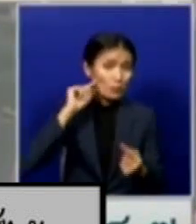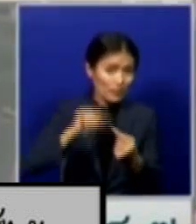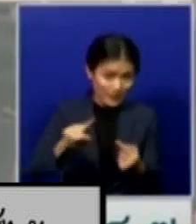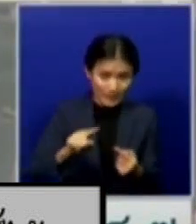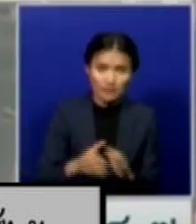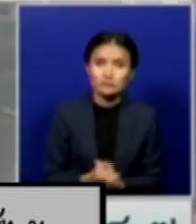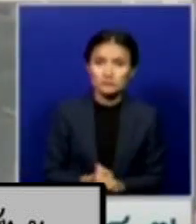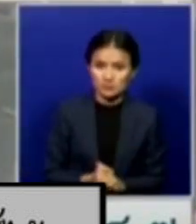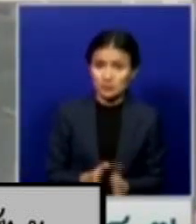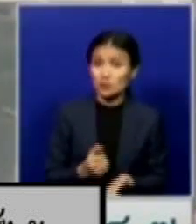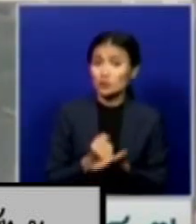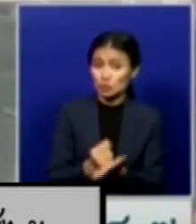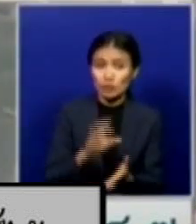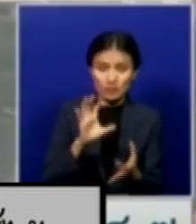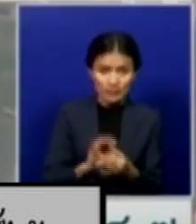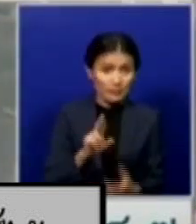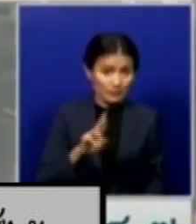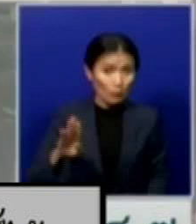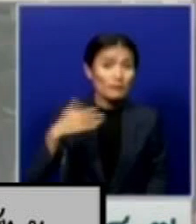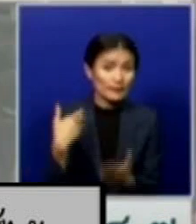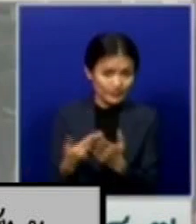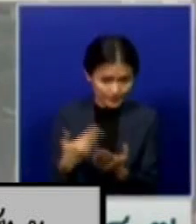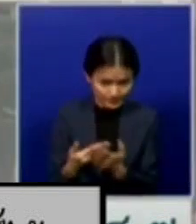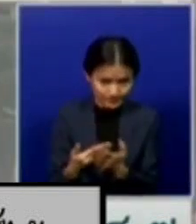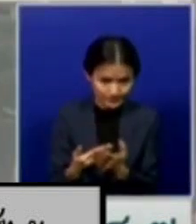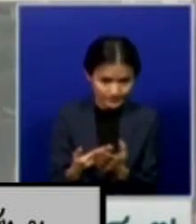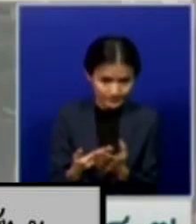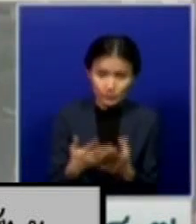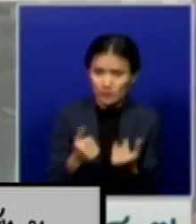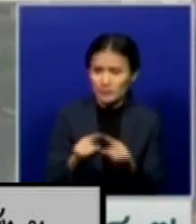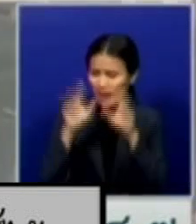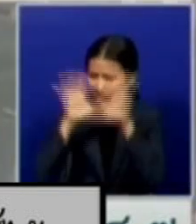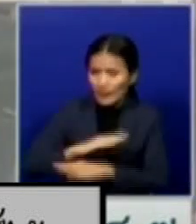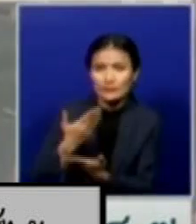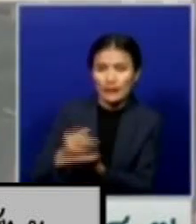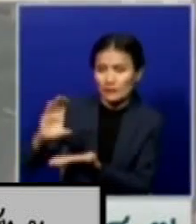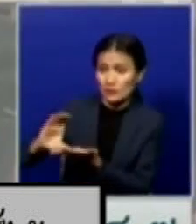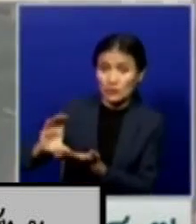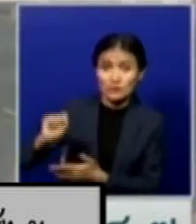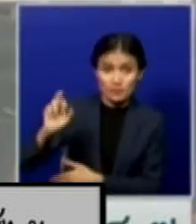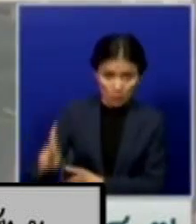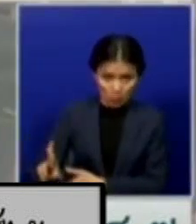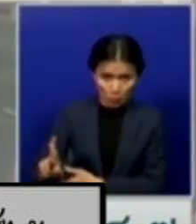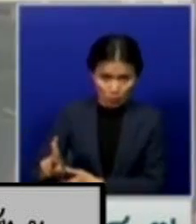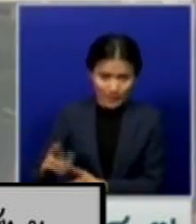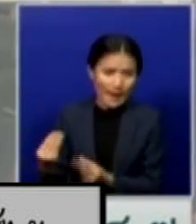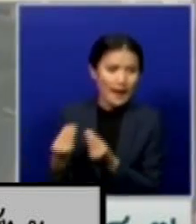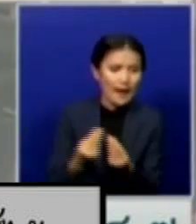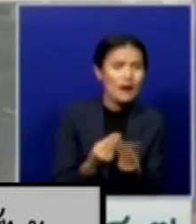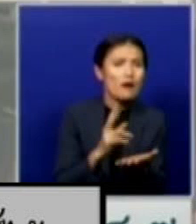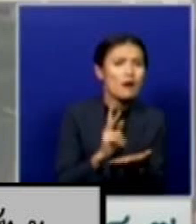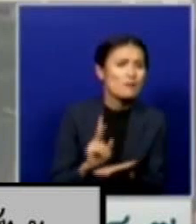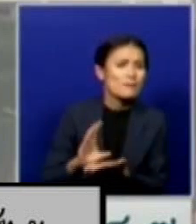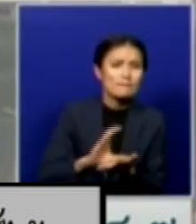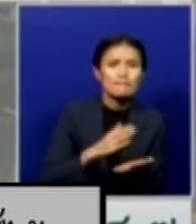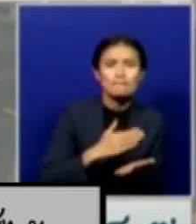ภาพของระบบการเงินจึงเป็นเพียงแหล่งเงินทุนสำรองที่สนับสนุนเงินทุนระยะสั้นเท่านั้นรวมถึงมีกล